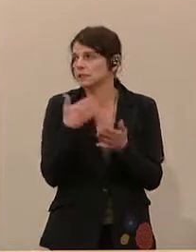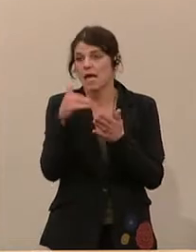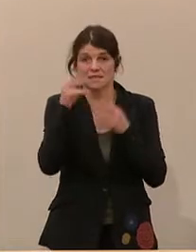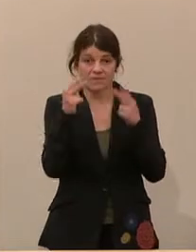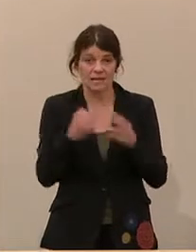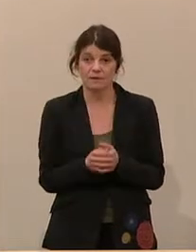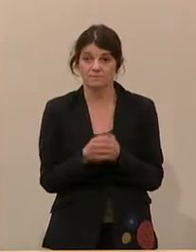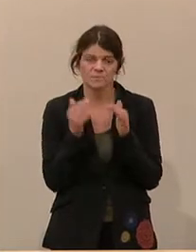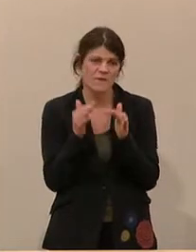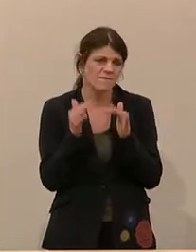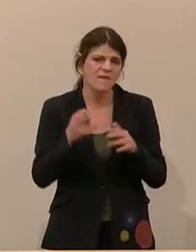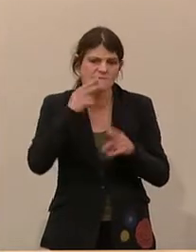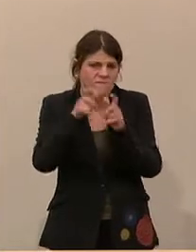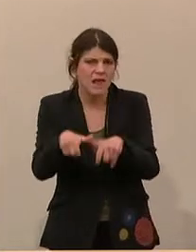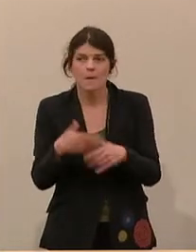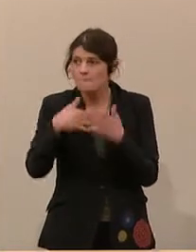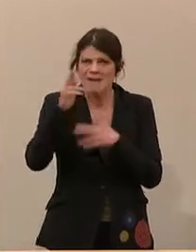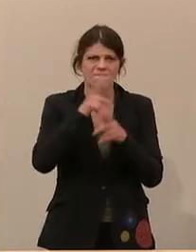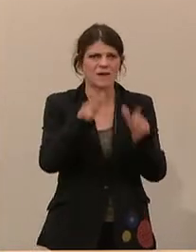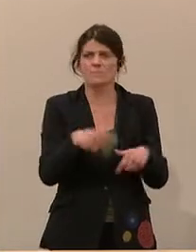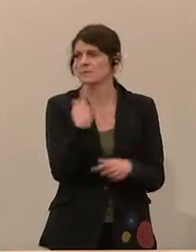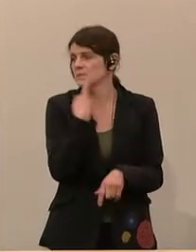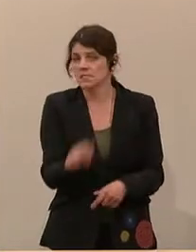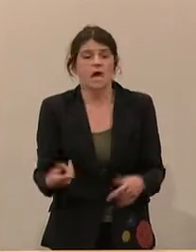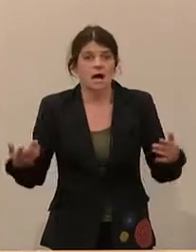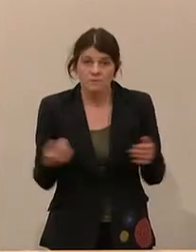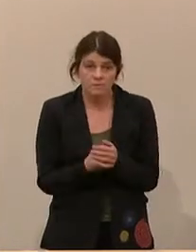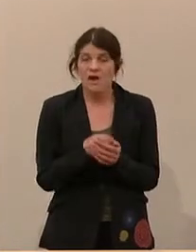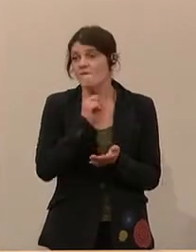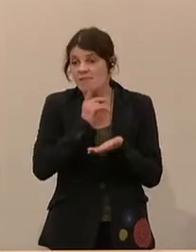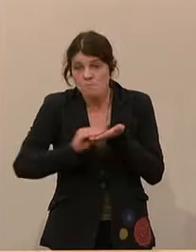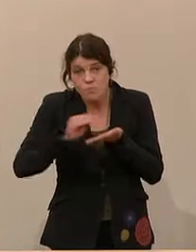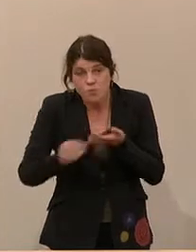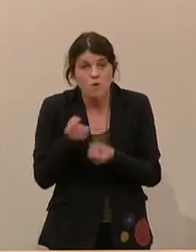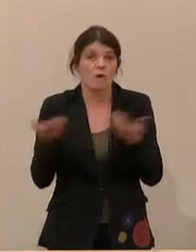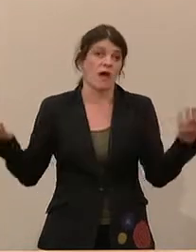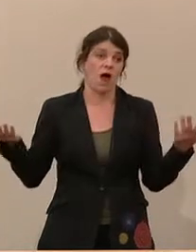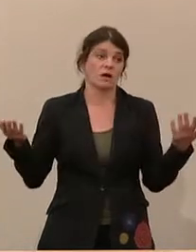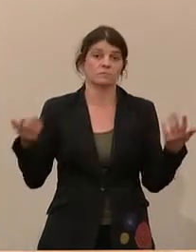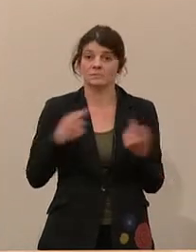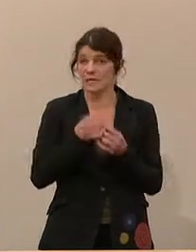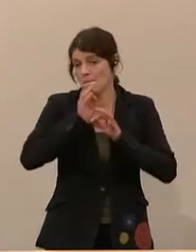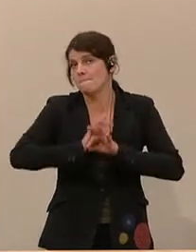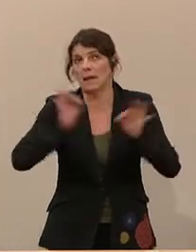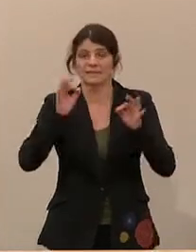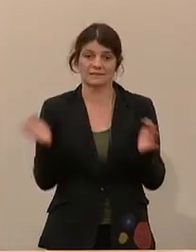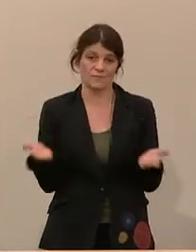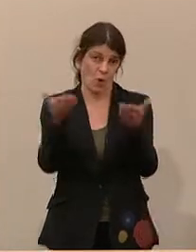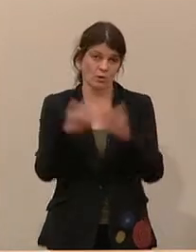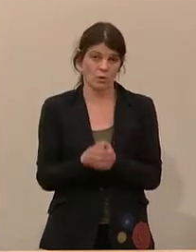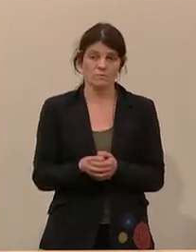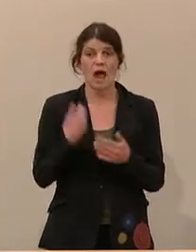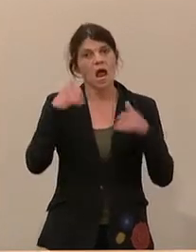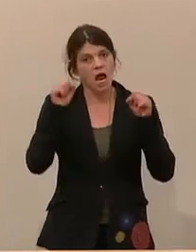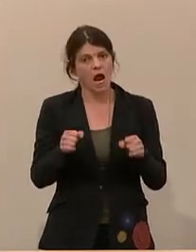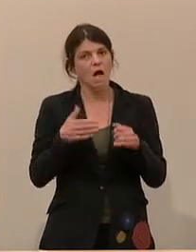wichtig. Viele, viele Unternehmer oder die meisten Unternehmer sagen, weniger Bürokratie ist die nächstbeste Förderung, damit wir uns